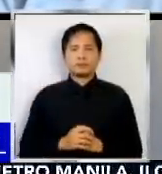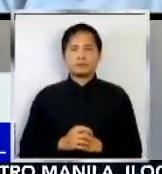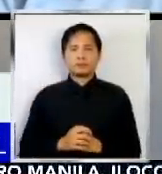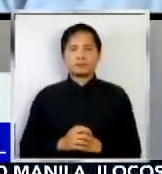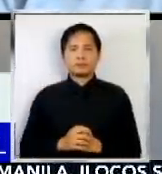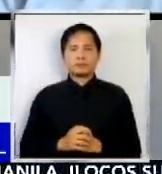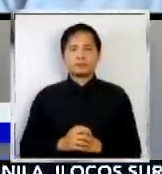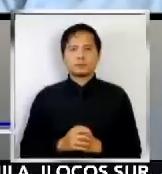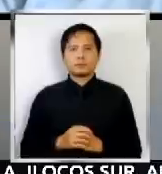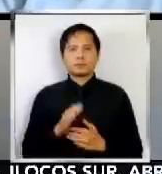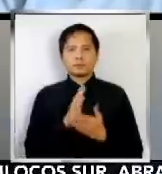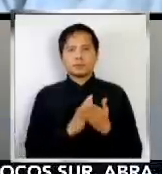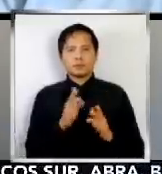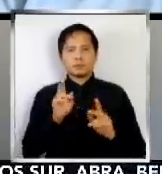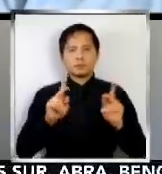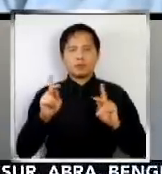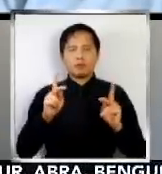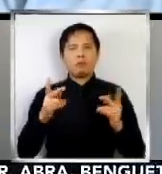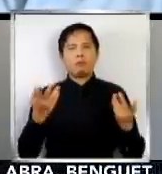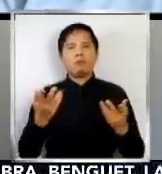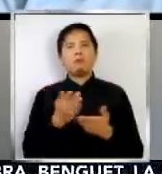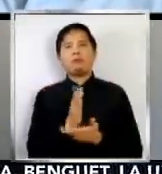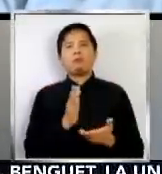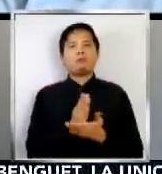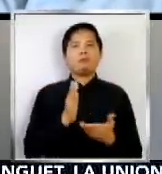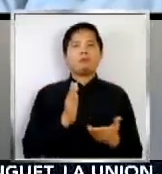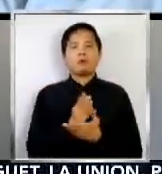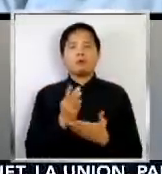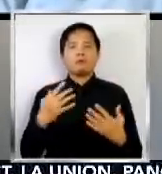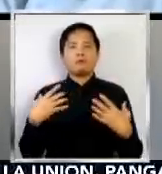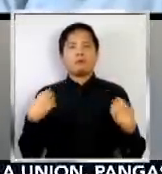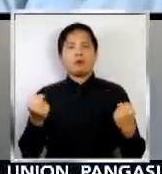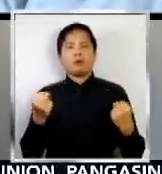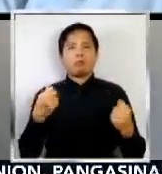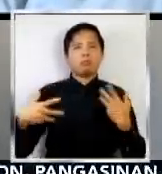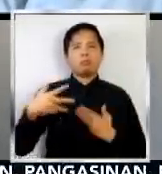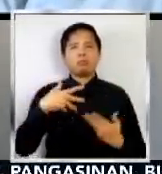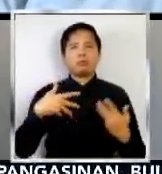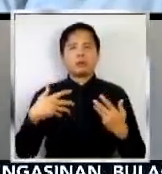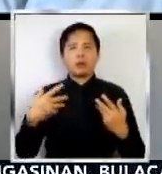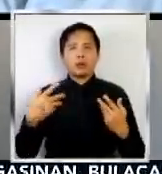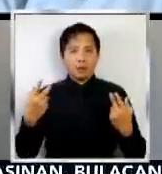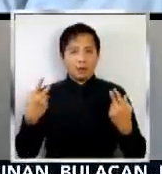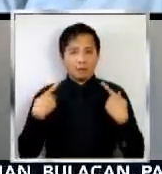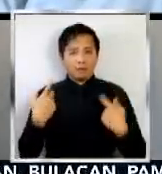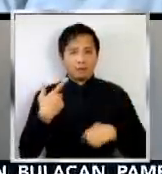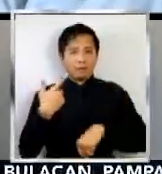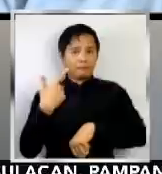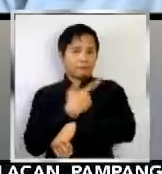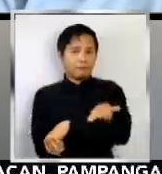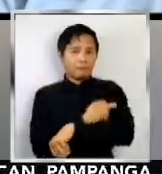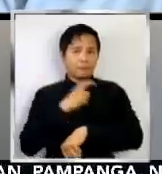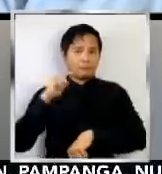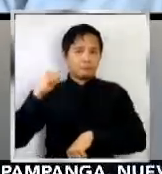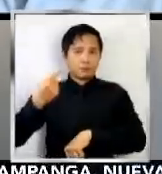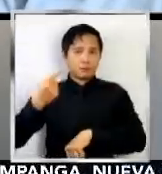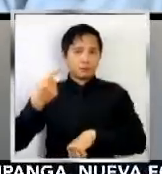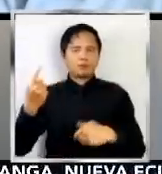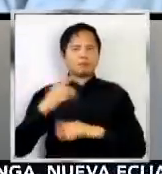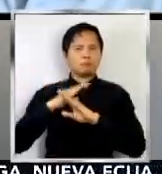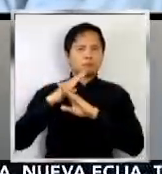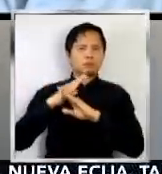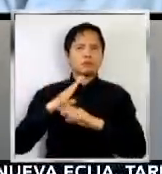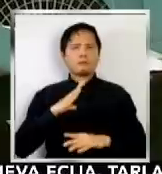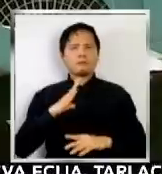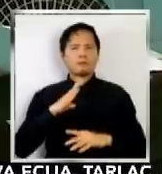po, complacent po, kasi they thought all the while, porque may first dose na po, may isang dose na protected na sila, sir, so hindi po